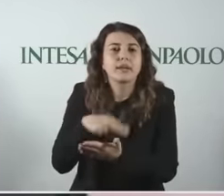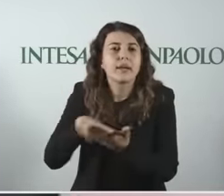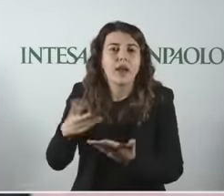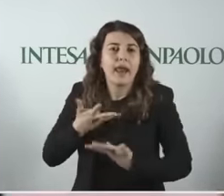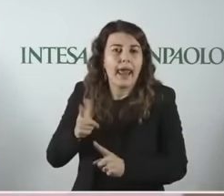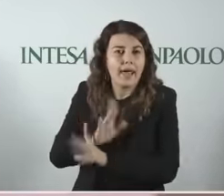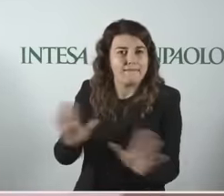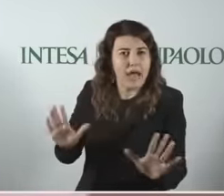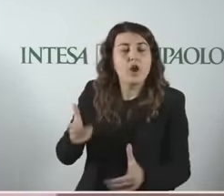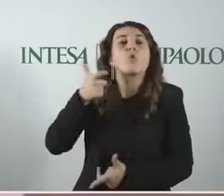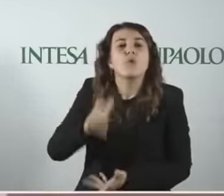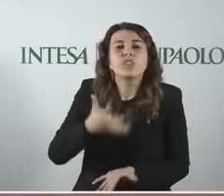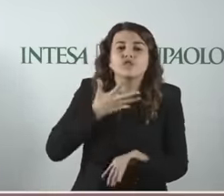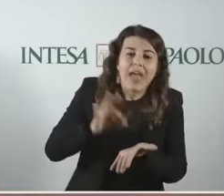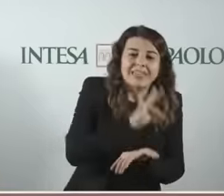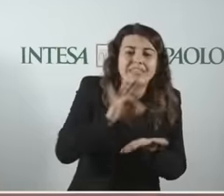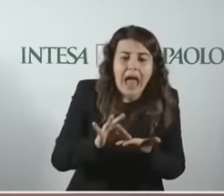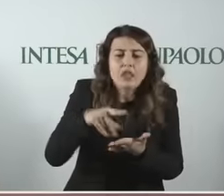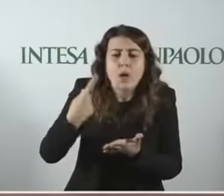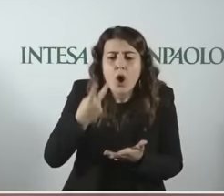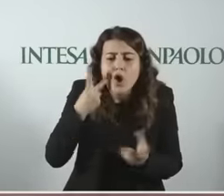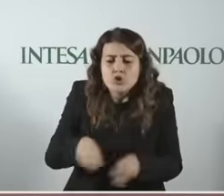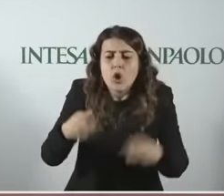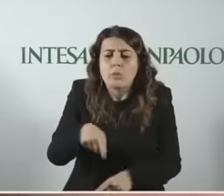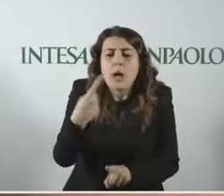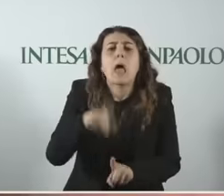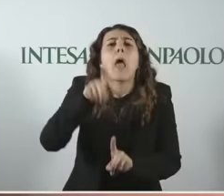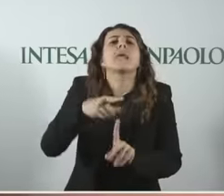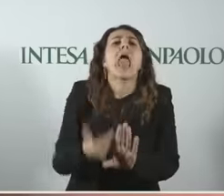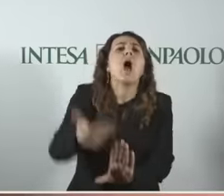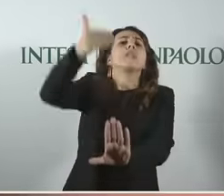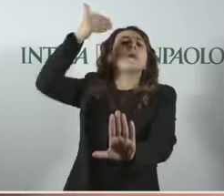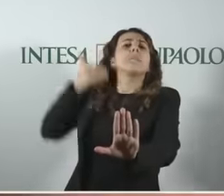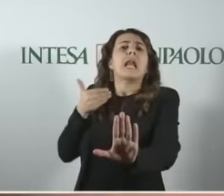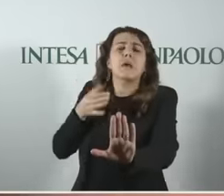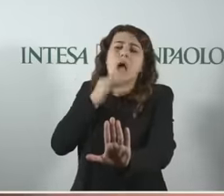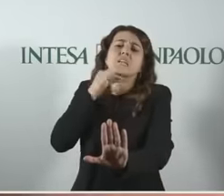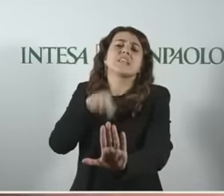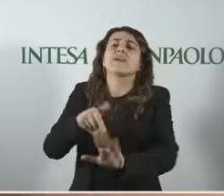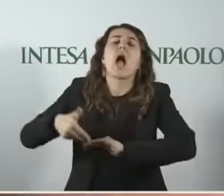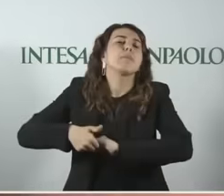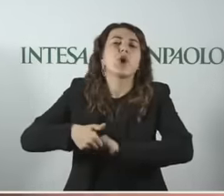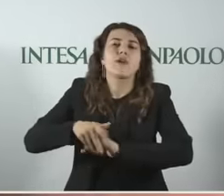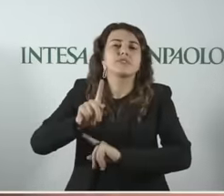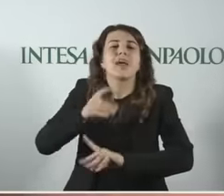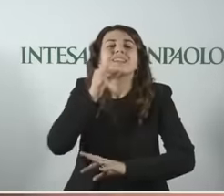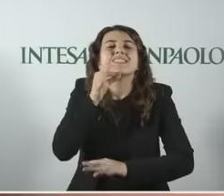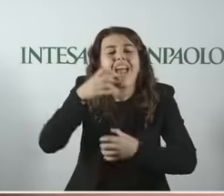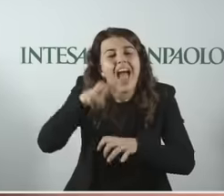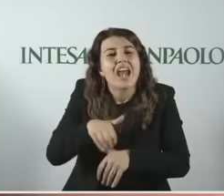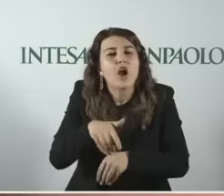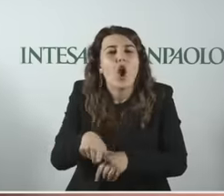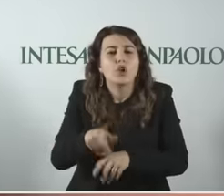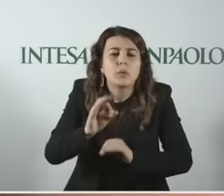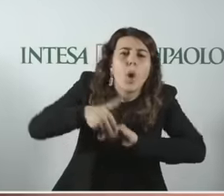e poi hanno trovato una cosa di 1000 anni prima e tutto e quindi è sempre molto provvisorio tutto quello che tu credi compreso